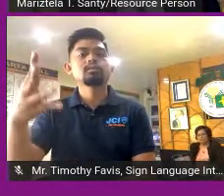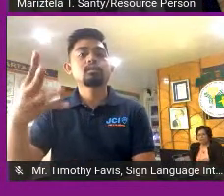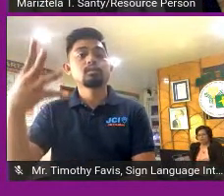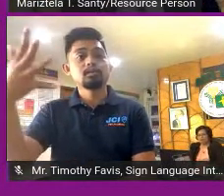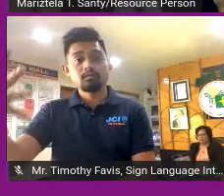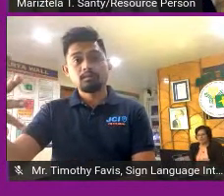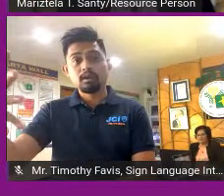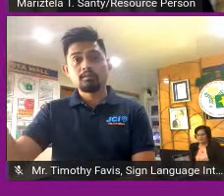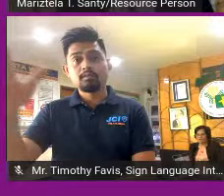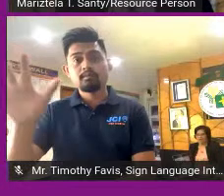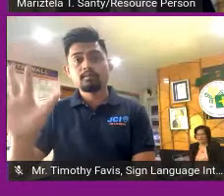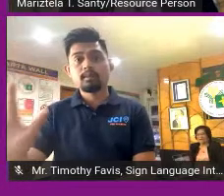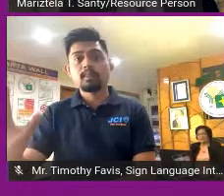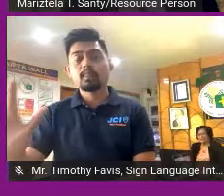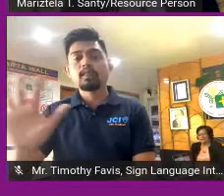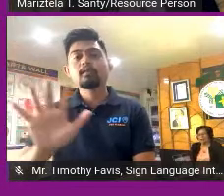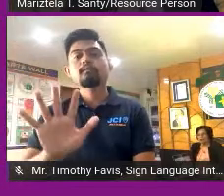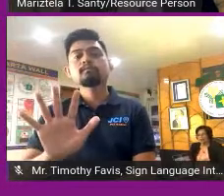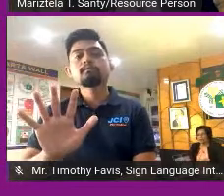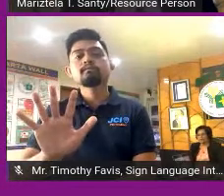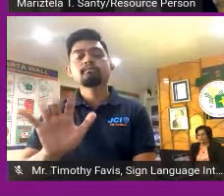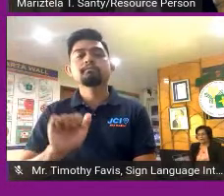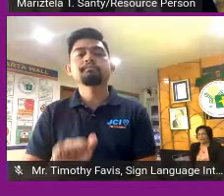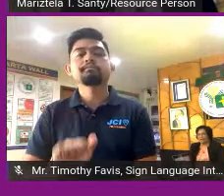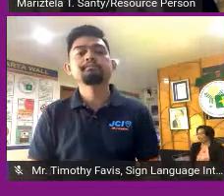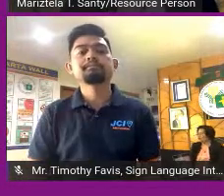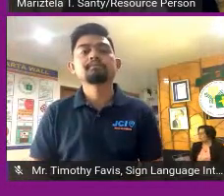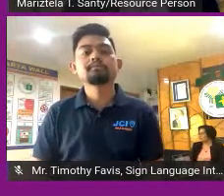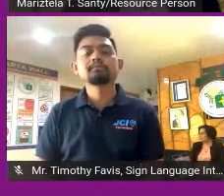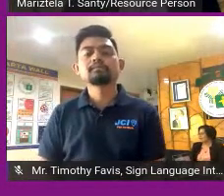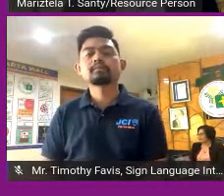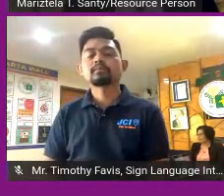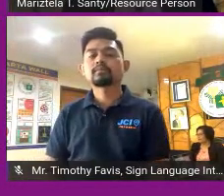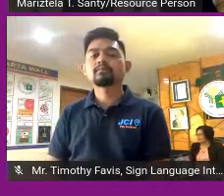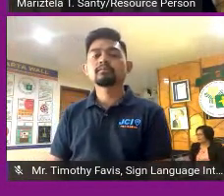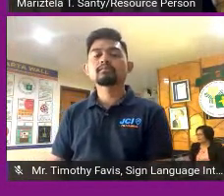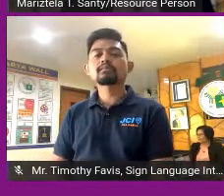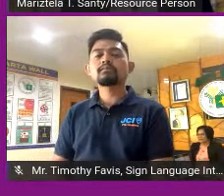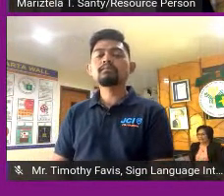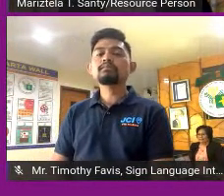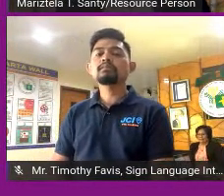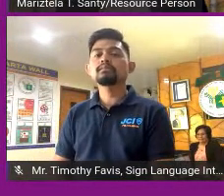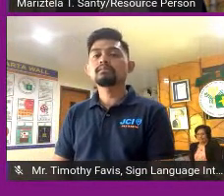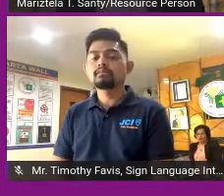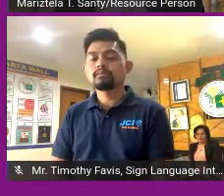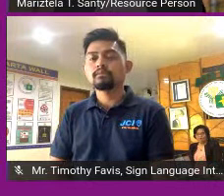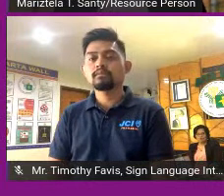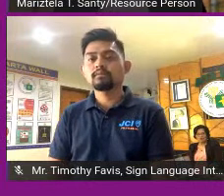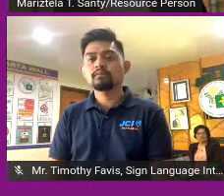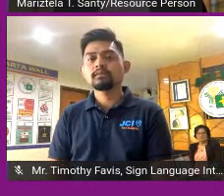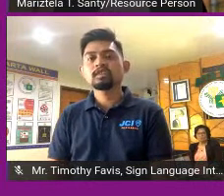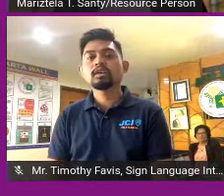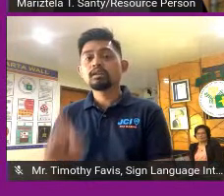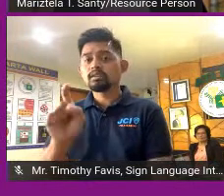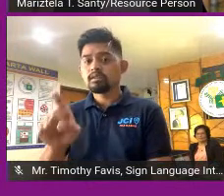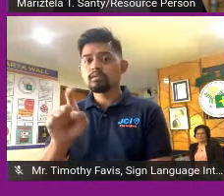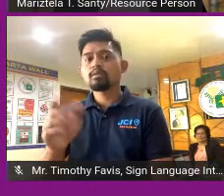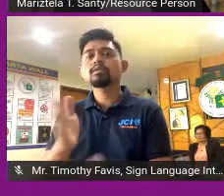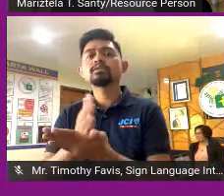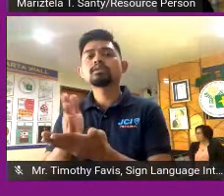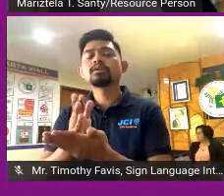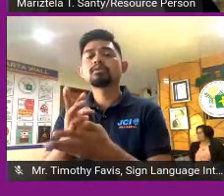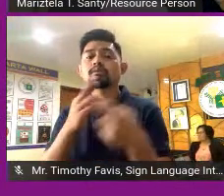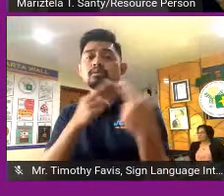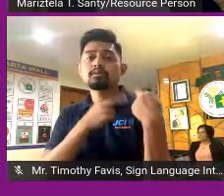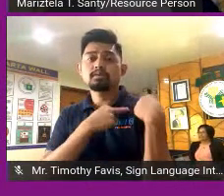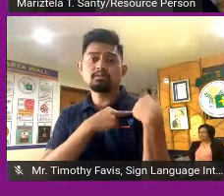Siguro hindi naman uso sa atin na ang lahat na gawain sa bahay ay puro lang sa nanay. You have to share